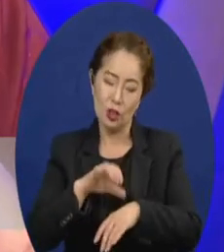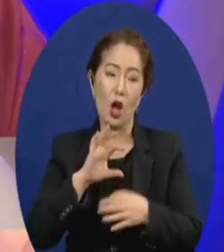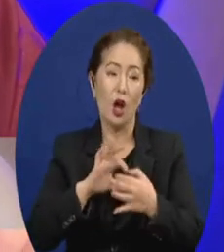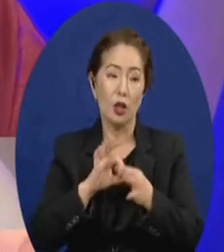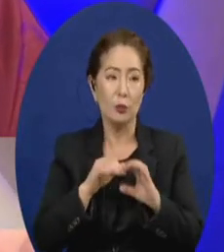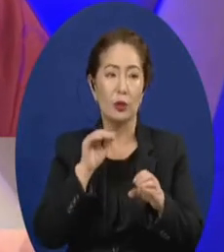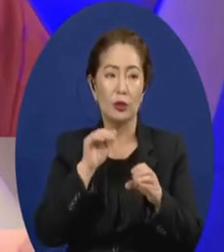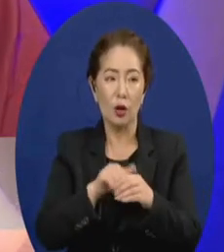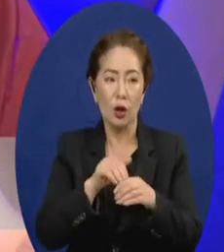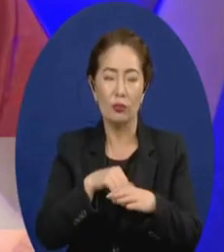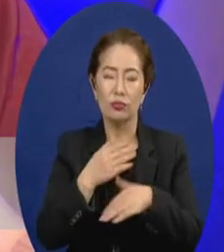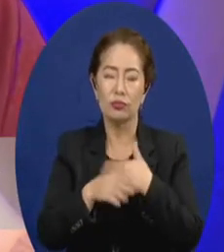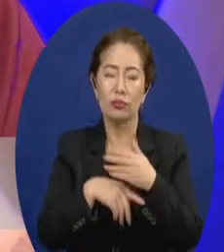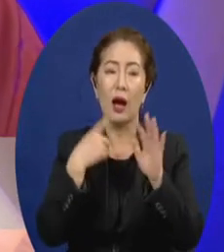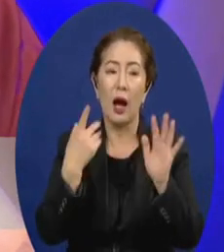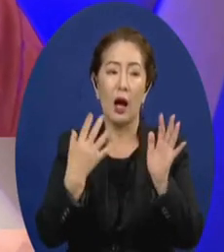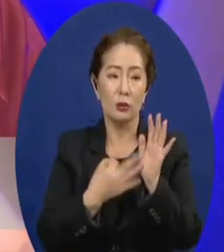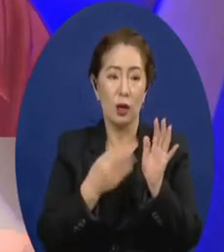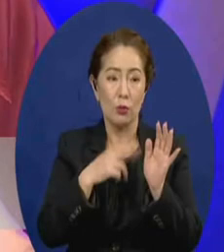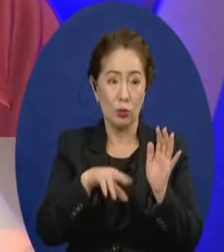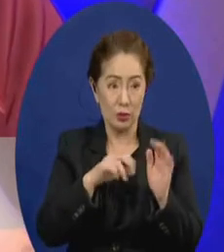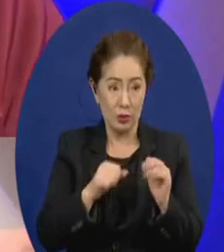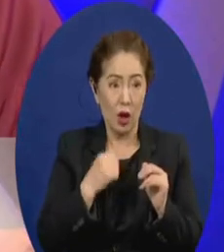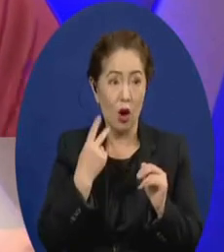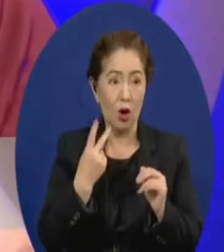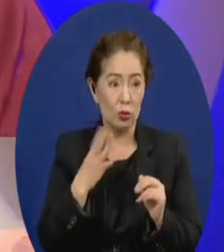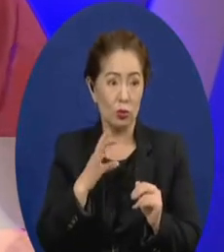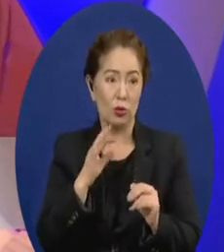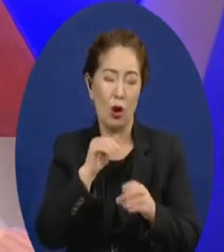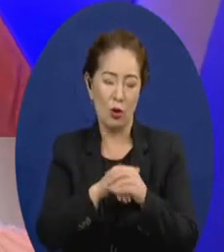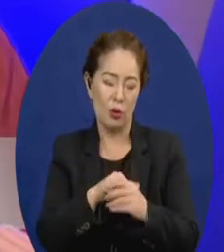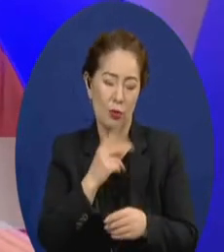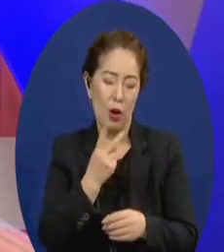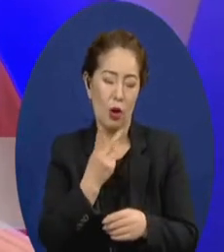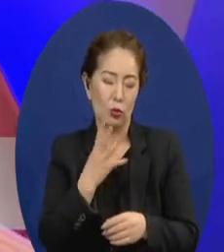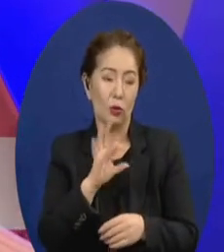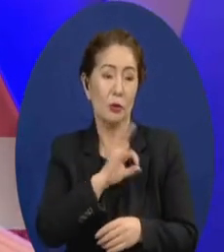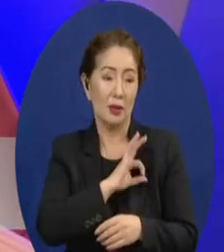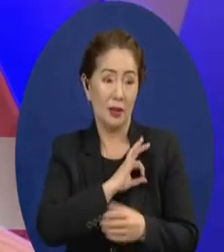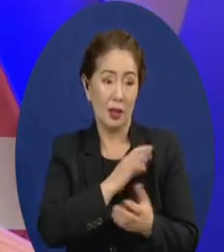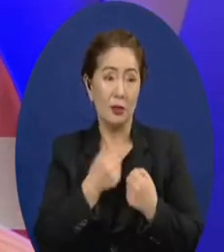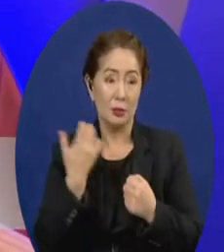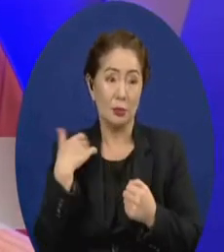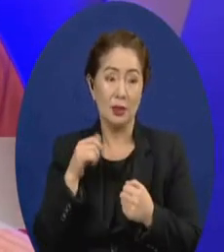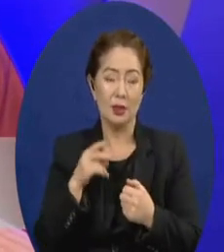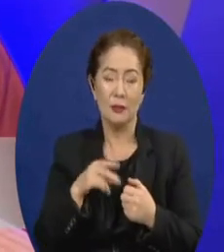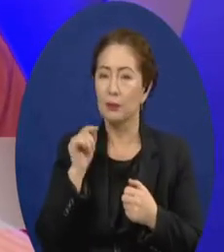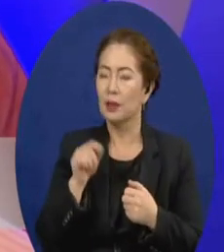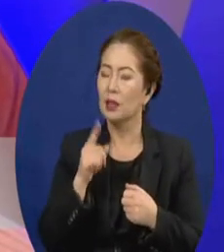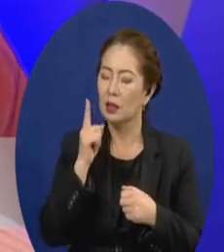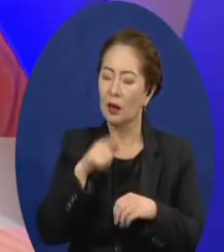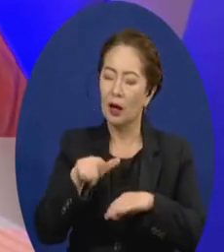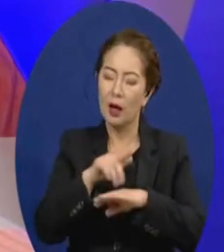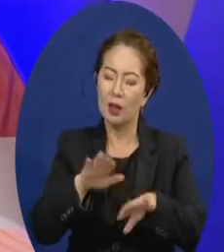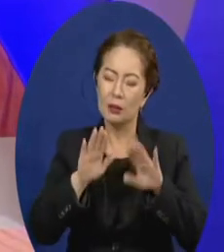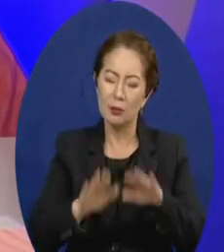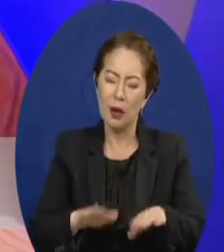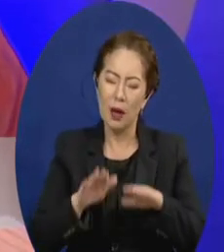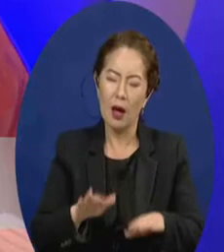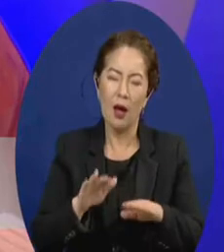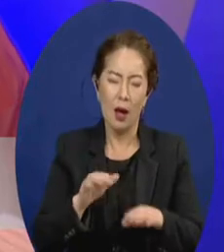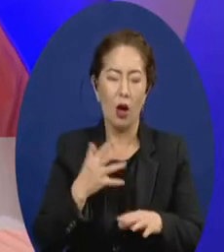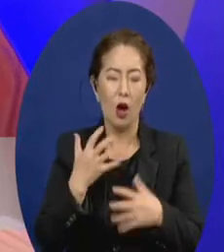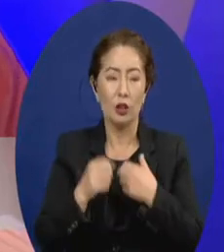бол бас 18 удаа медаль авсан, 24 оролцоод. За ийм амжилтаас гадна нэг газар одоо тогтур суурьшилтад